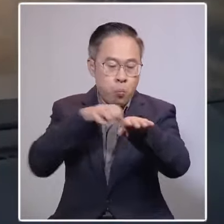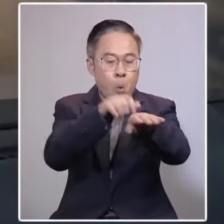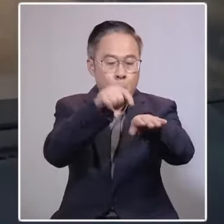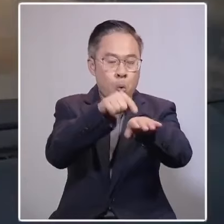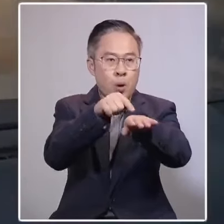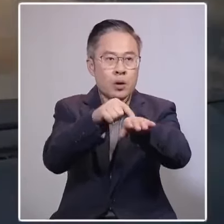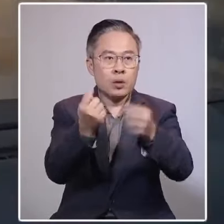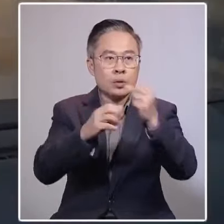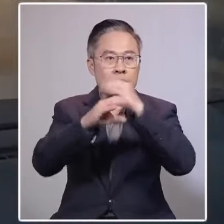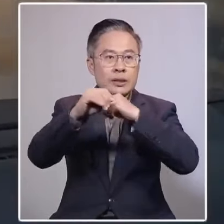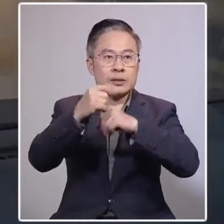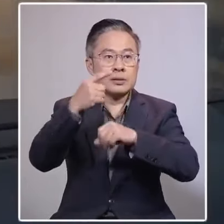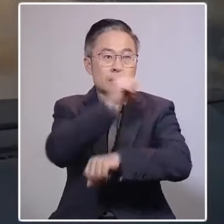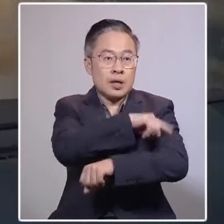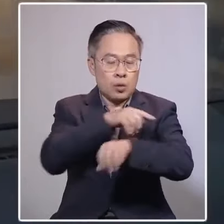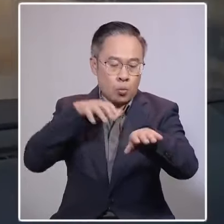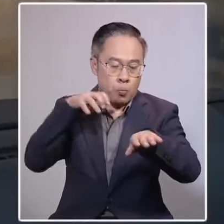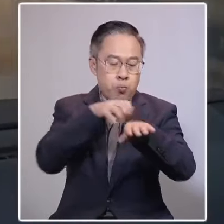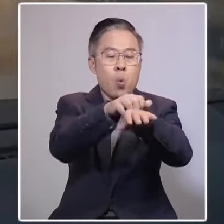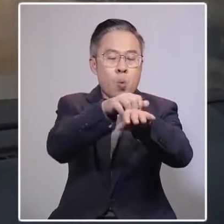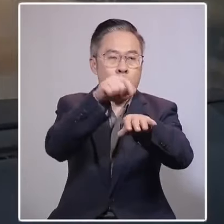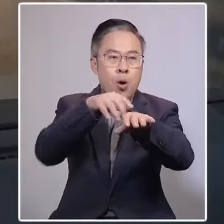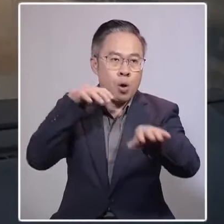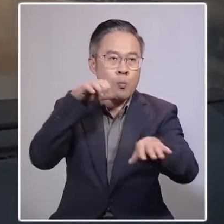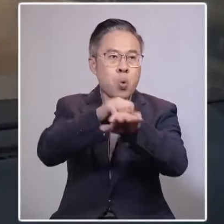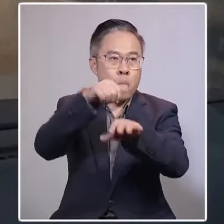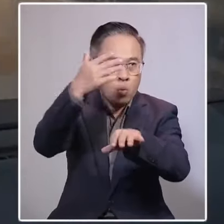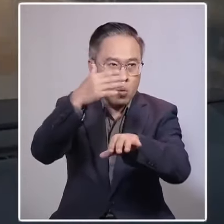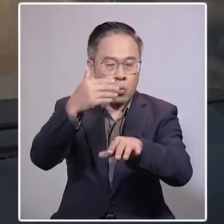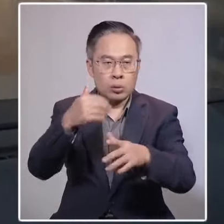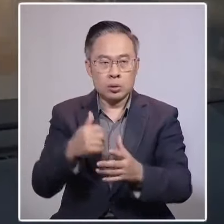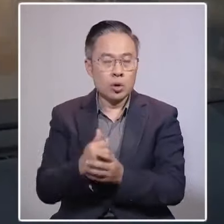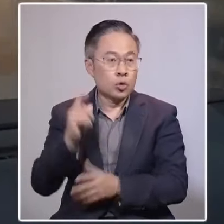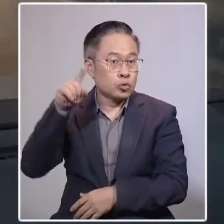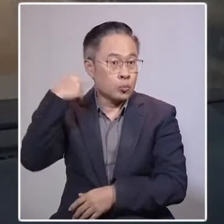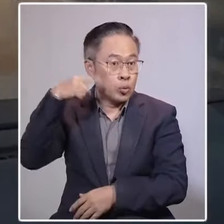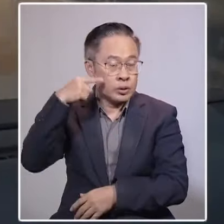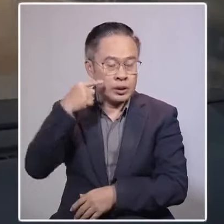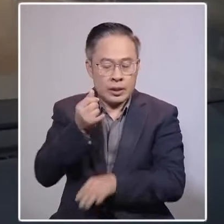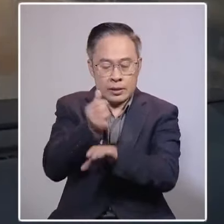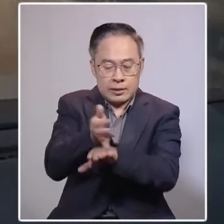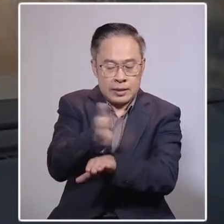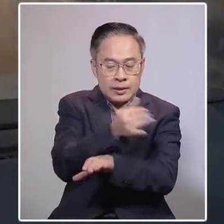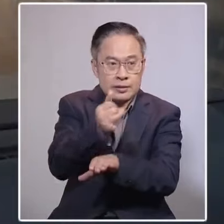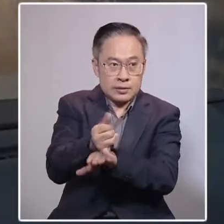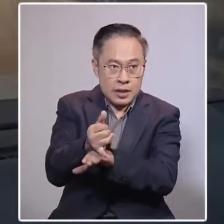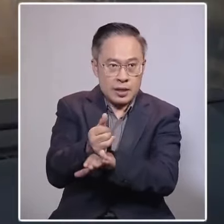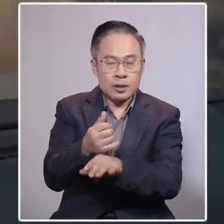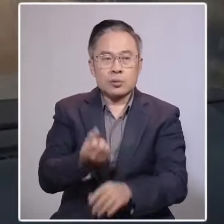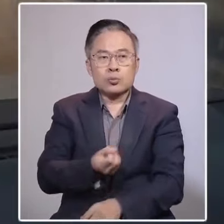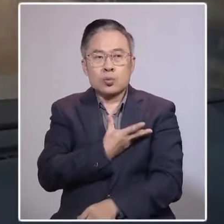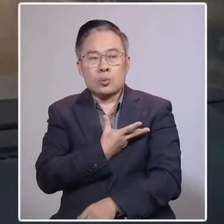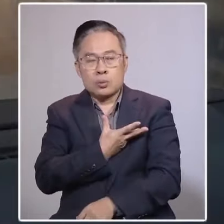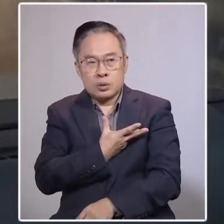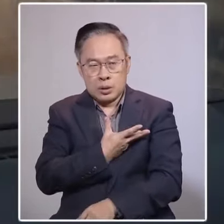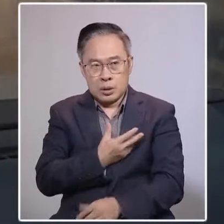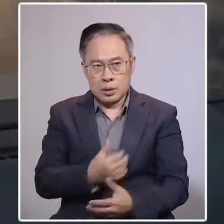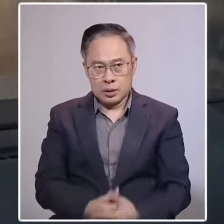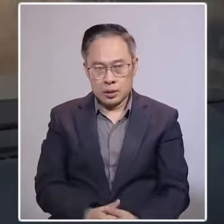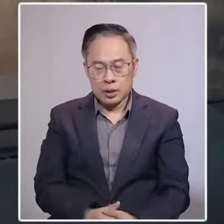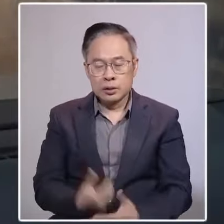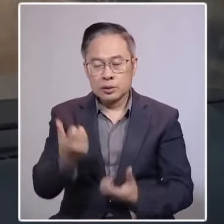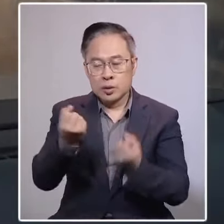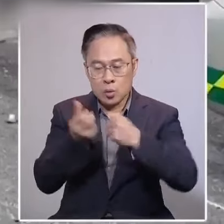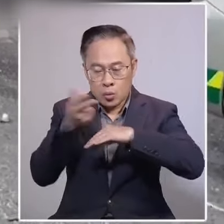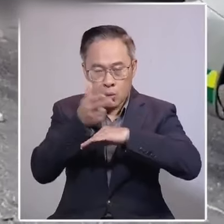อุยๆๆเก็ตกใจพอสมควรแล้วก็ตัวเาเองเป็นคนนั่งเนาะแต่ว่าแฟนเป็นคนขับอยู่เหมือนในในในในกล้องเนี่ย